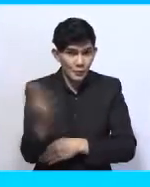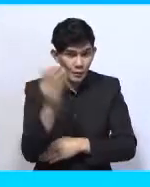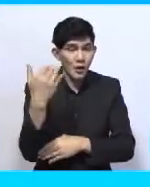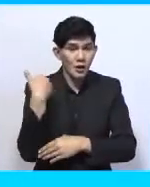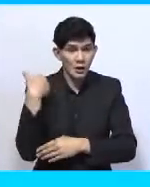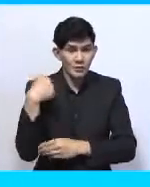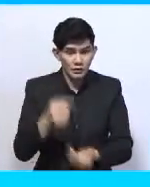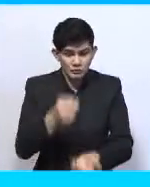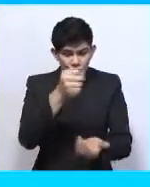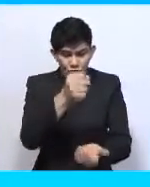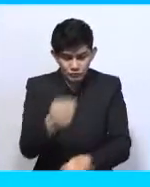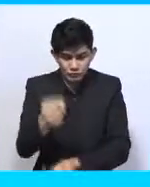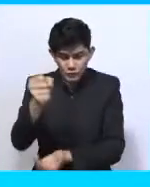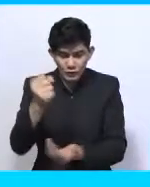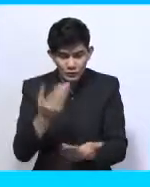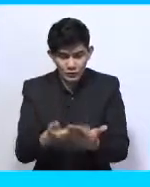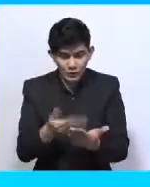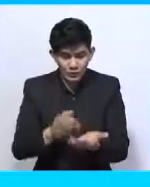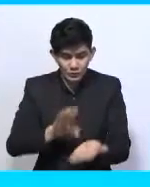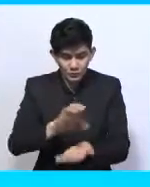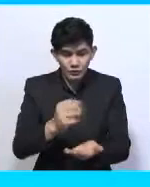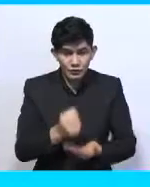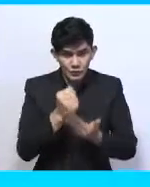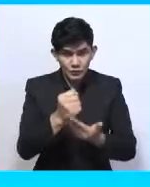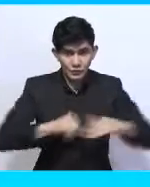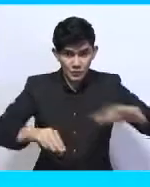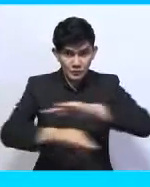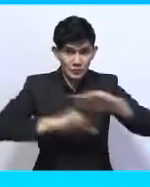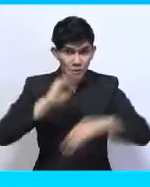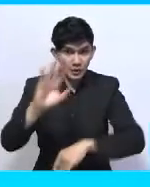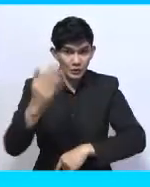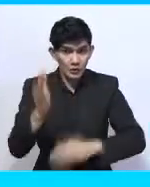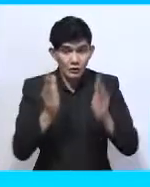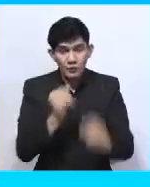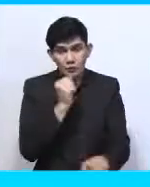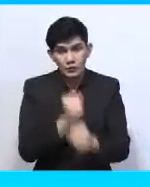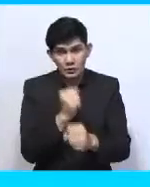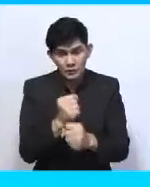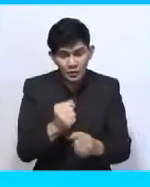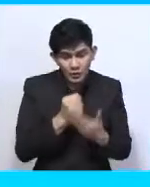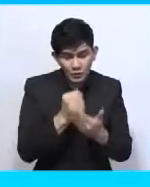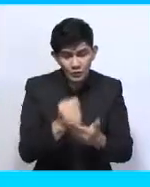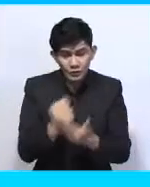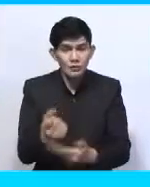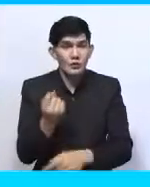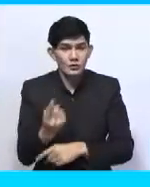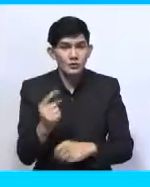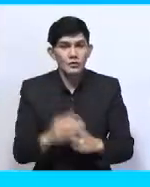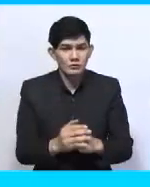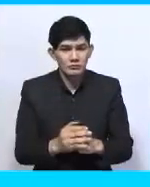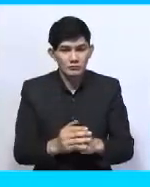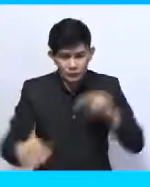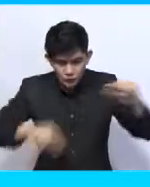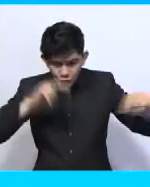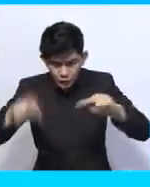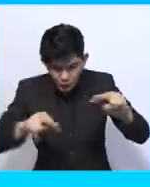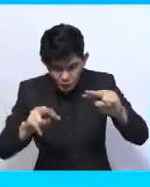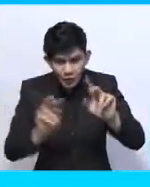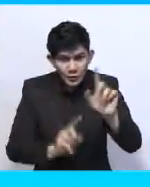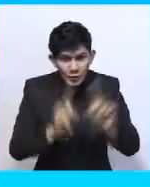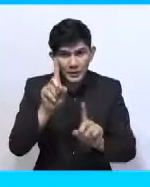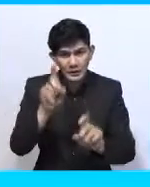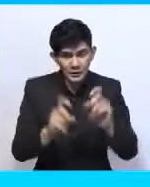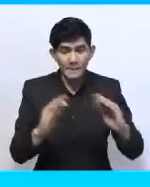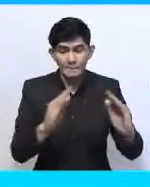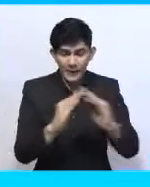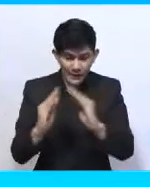ยมีการมอบถุงยางชีพและเงินช่วยเหลือเบื้องต้นด้วยนะคะพร้อมสั่งการให้หน่วยงานที่เกี่ยวข้องเร่งให้การช่วยเหลือโดยด่วนจากการสำรวจแล้วความเสียหายล่